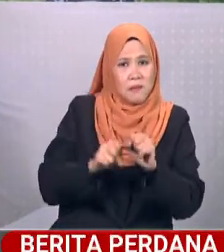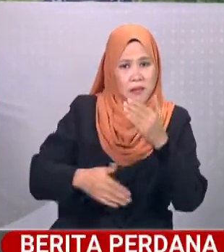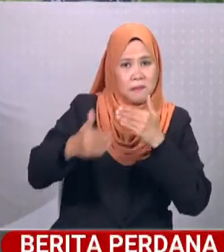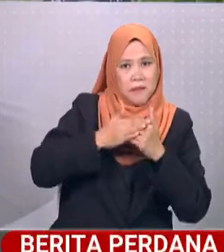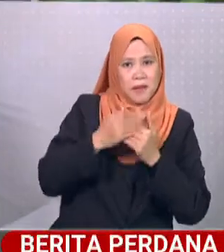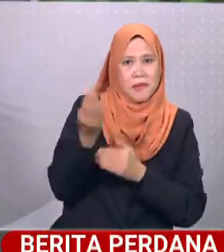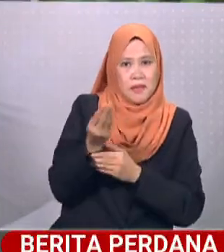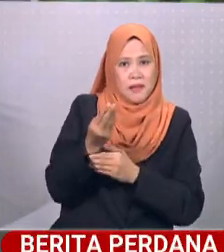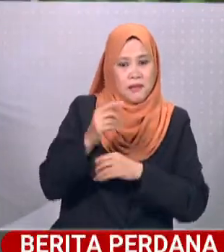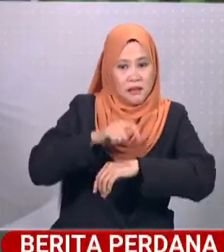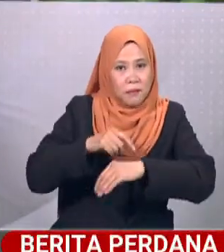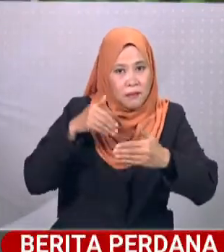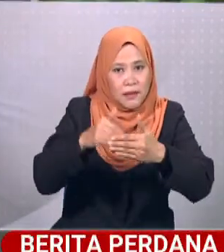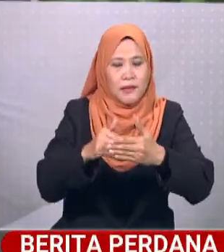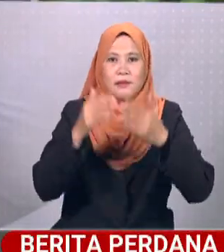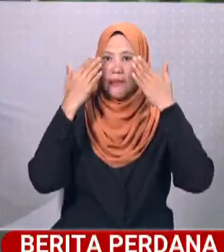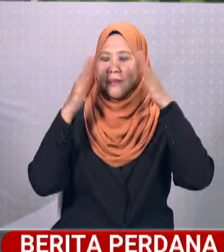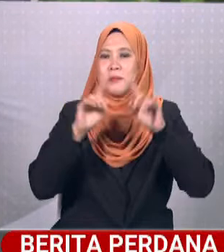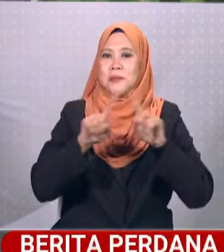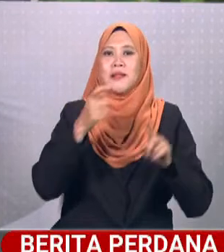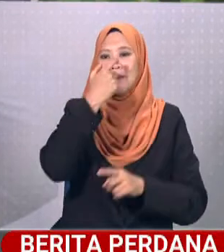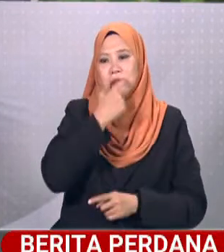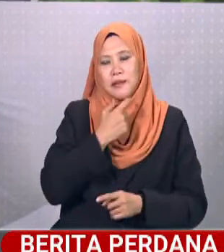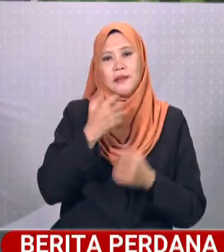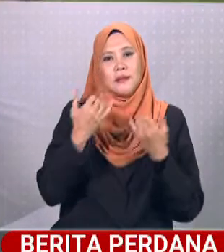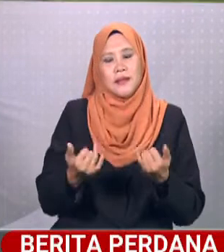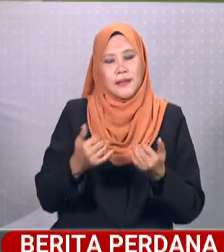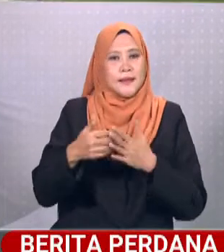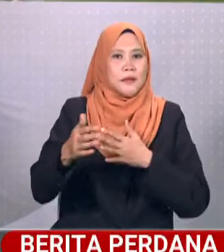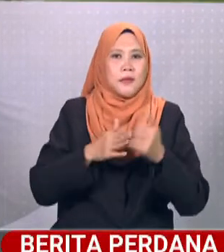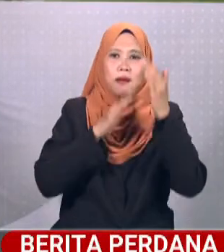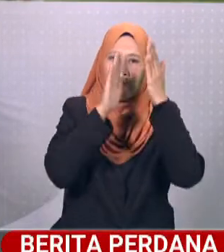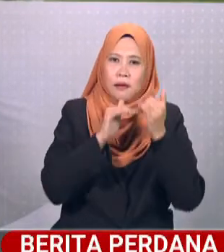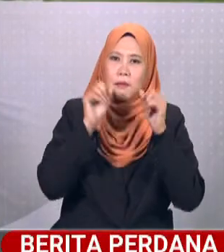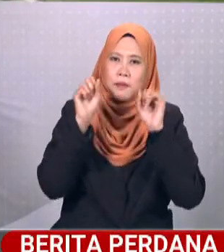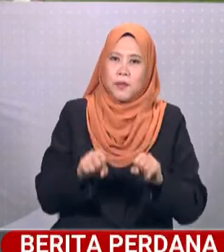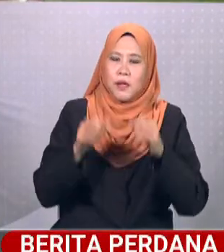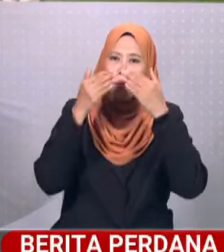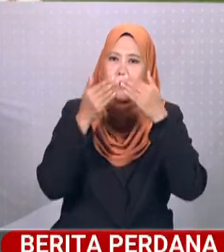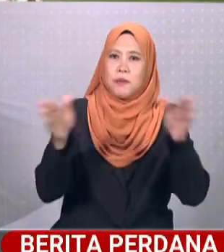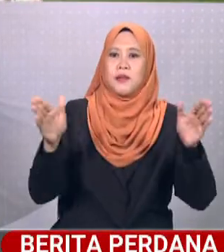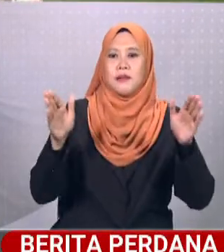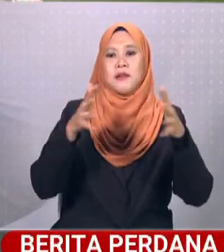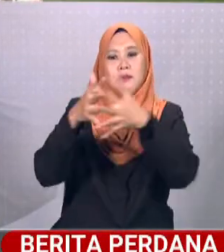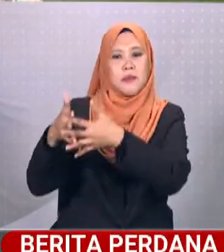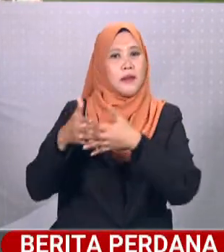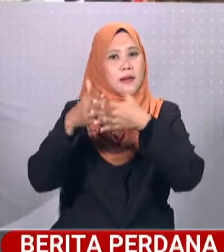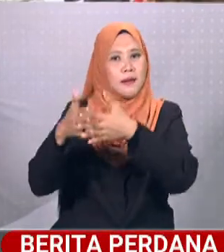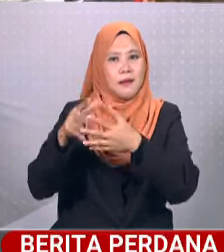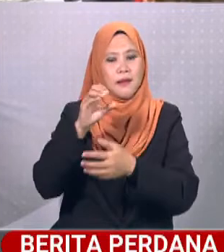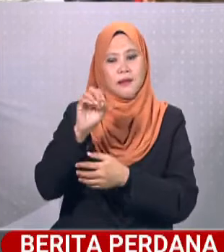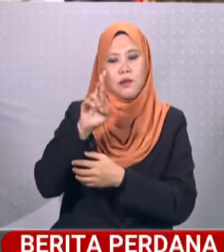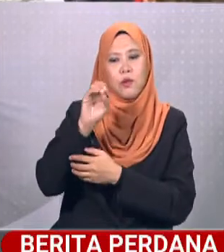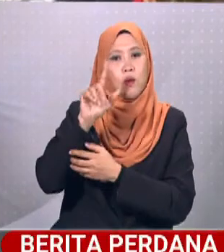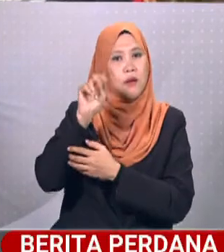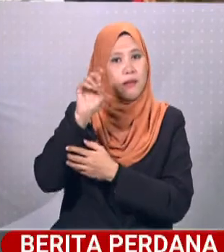pulih dalam waktu terdekat. Walaupun sedih, Lewis masih optimis dan berharap untuk melihat terbuka Amerika Syarikat dan Roland